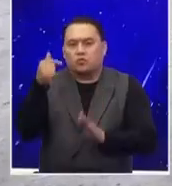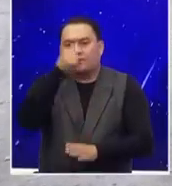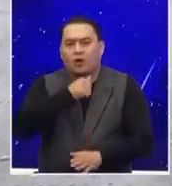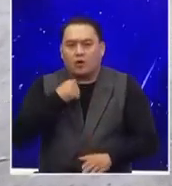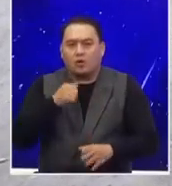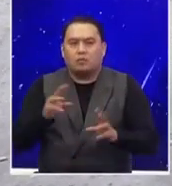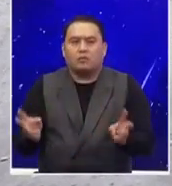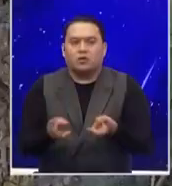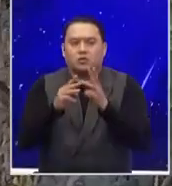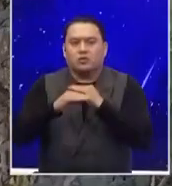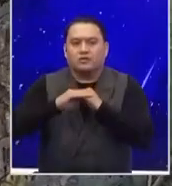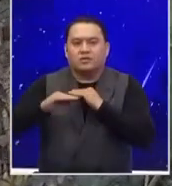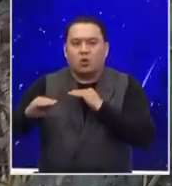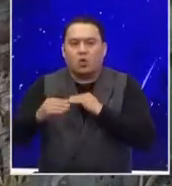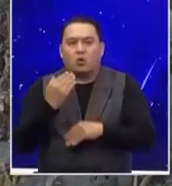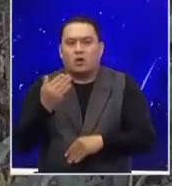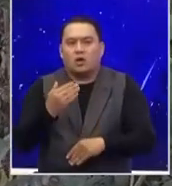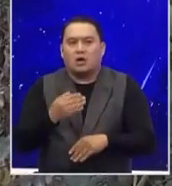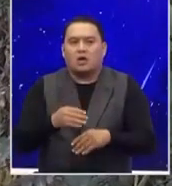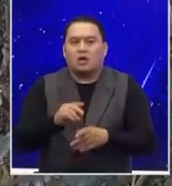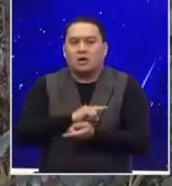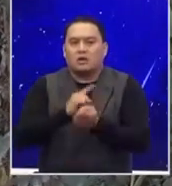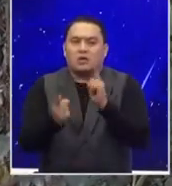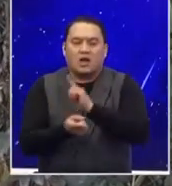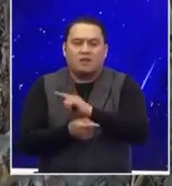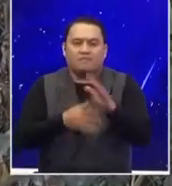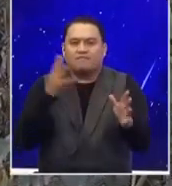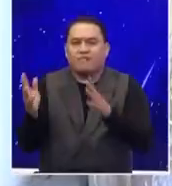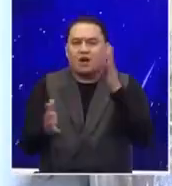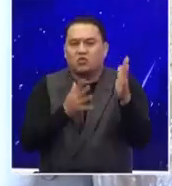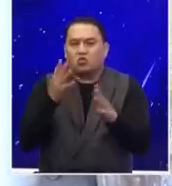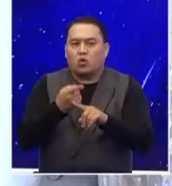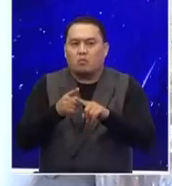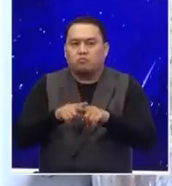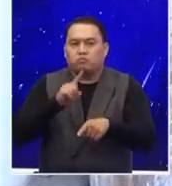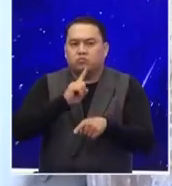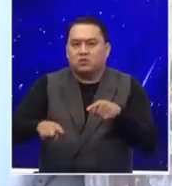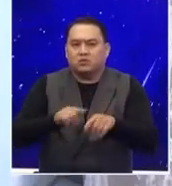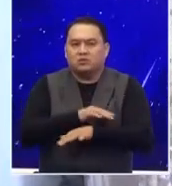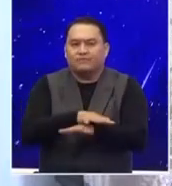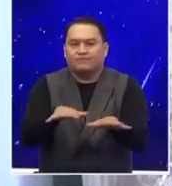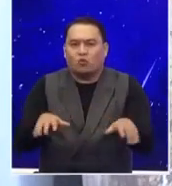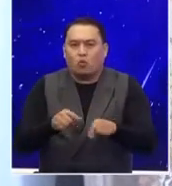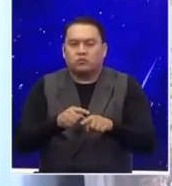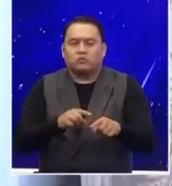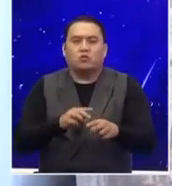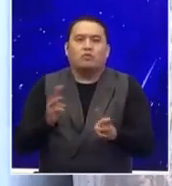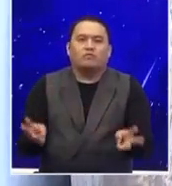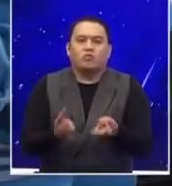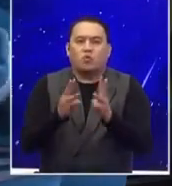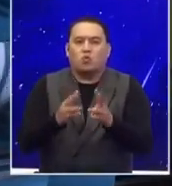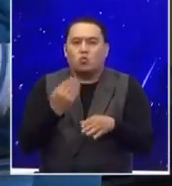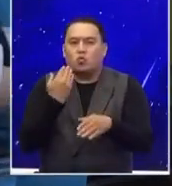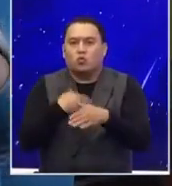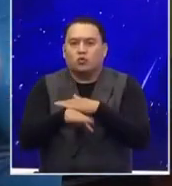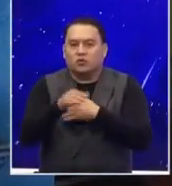при тушении степного пожара. Когда ветер резко поменял направление, пожарный в считанные секунды оказался окружен пламенем. Увы, выбраться